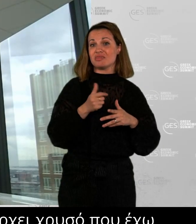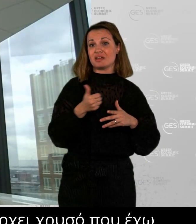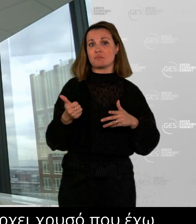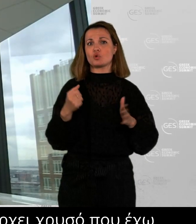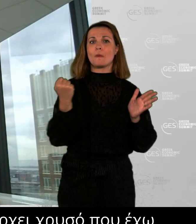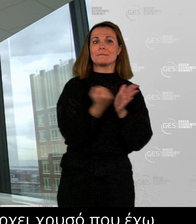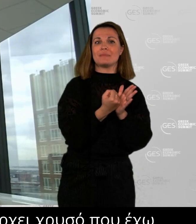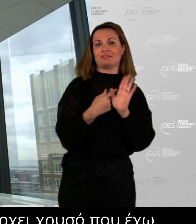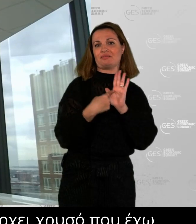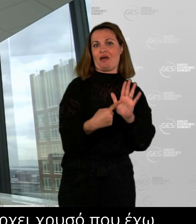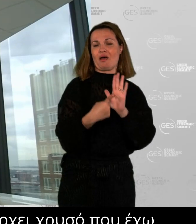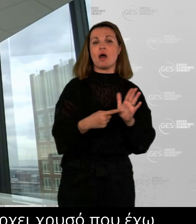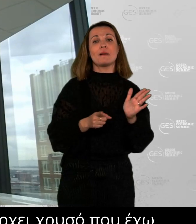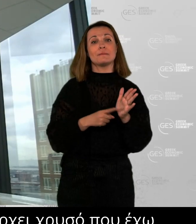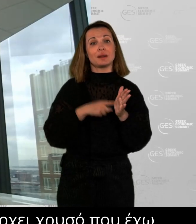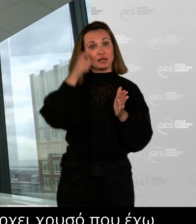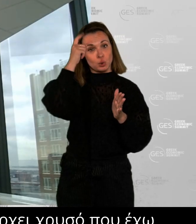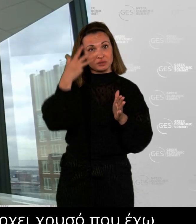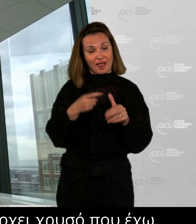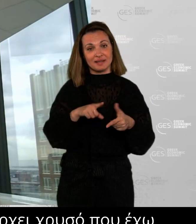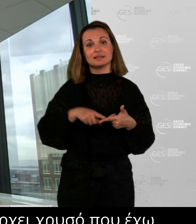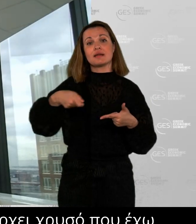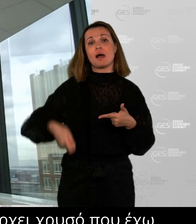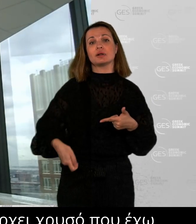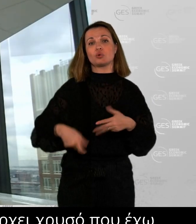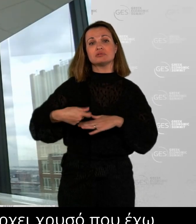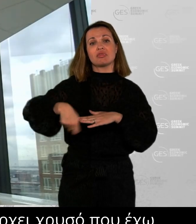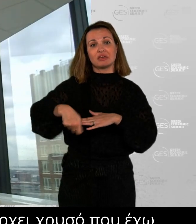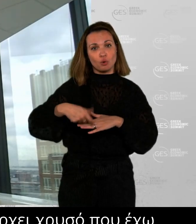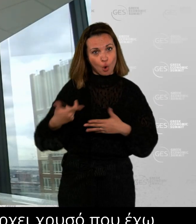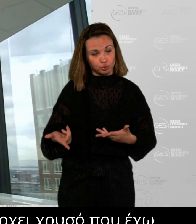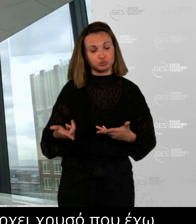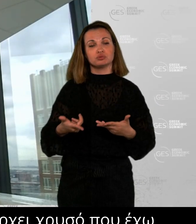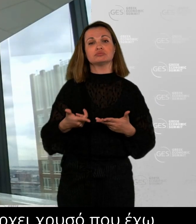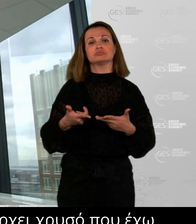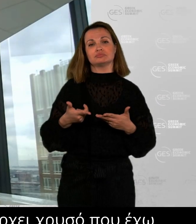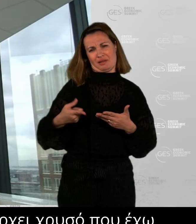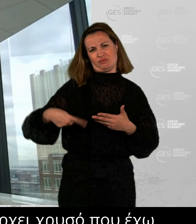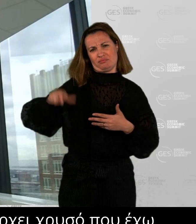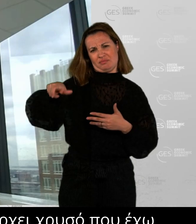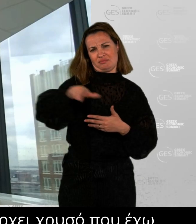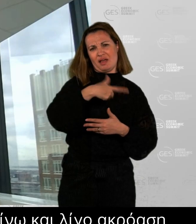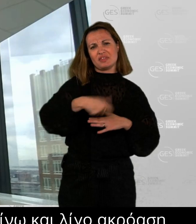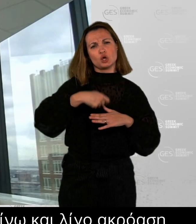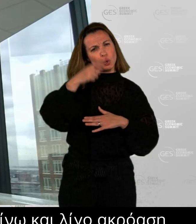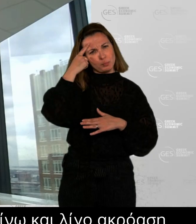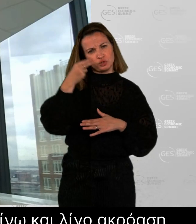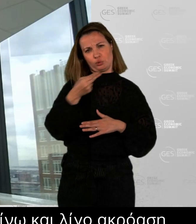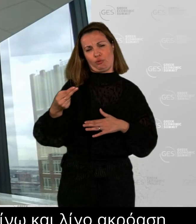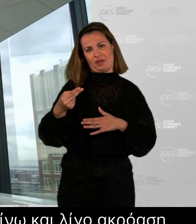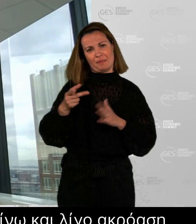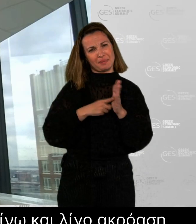αρκετά λεφτά σε δικηγόρους που καταλαβαίνουν. Γιατί πρέπει να πληρώσει λίγα λεφτά σε δικηγόρους που δεν καταλαβαίνουν τίποτα. Και